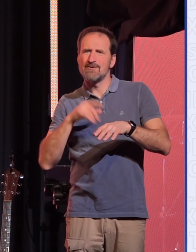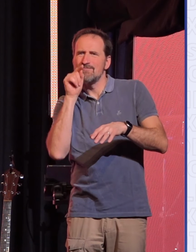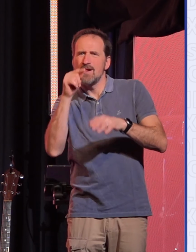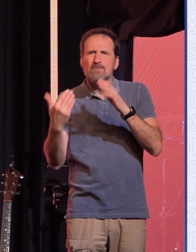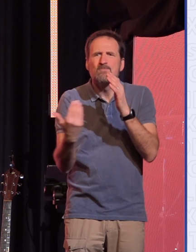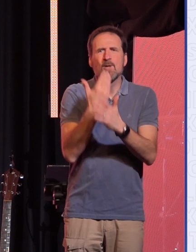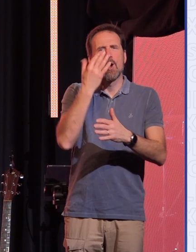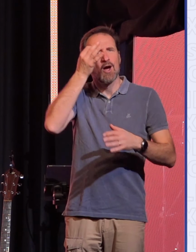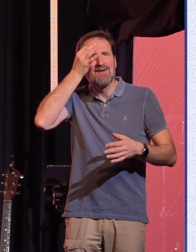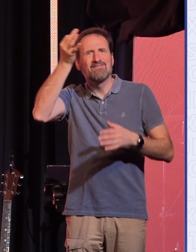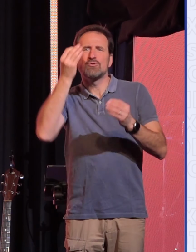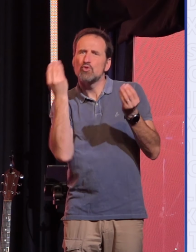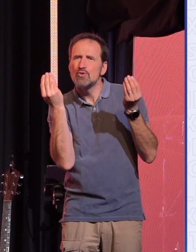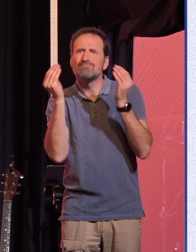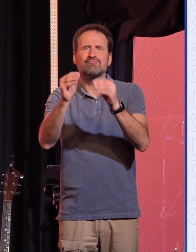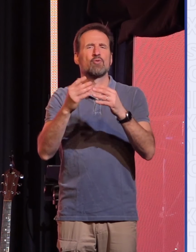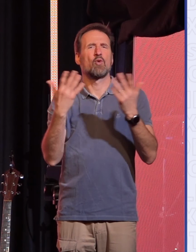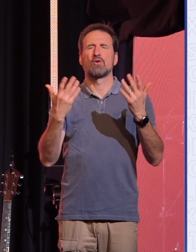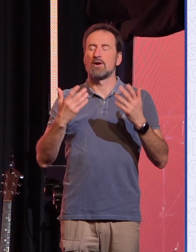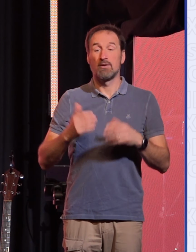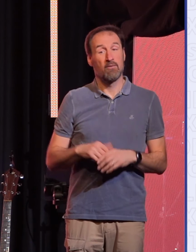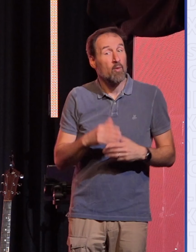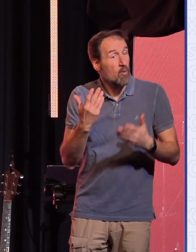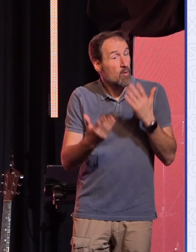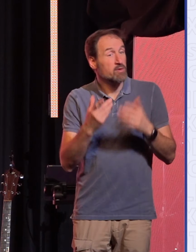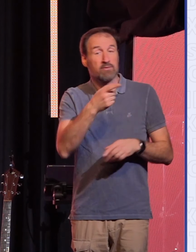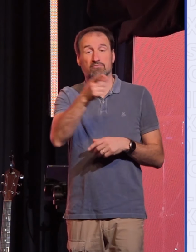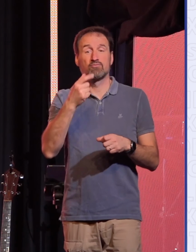Oder du arbeitest in der Unterhaltungsindustrie,